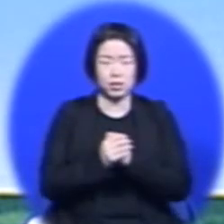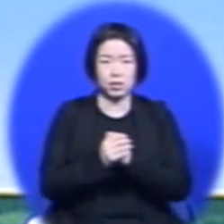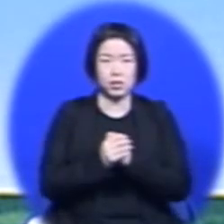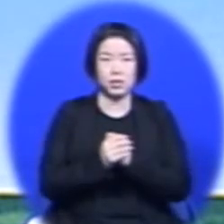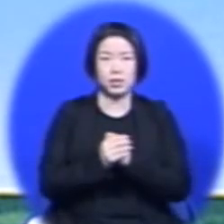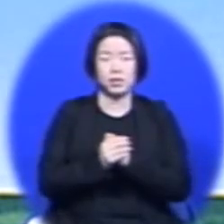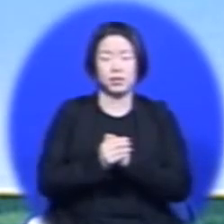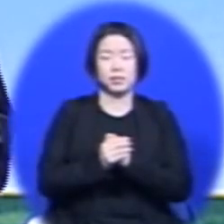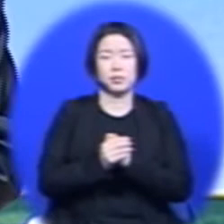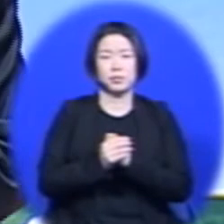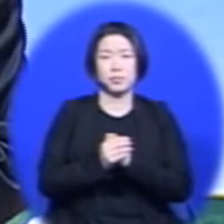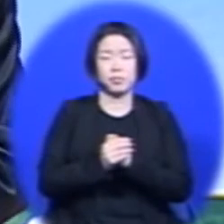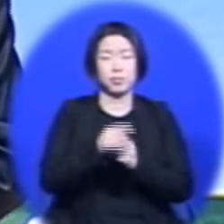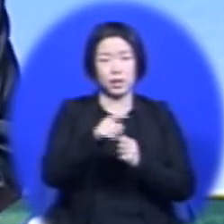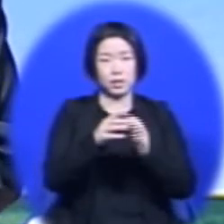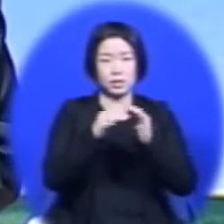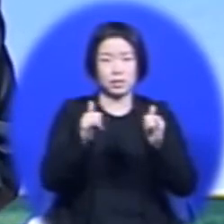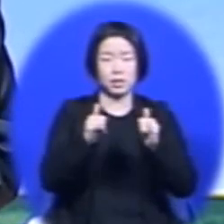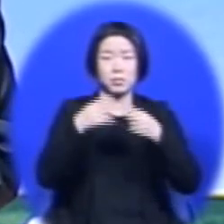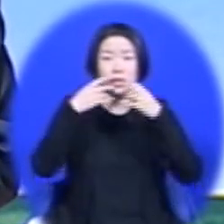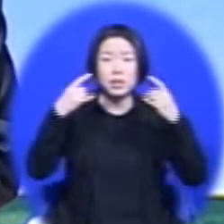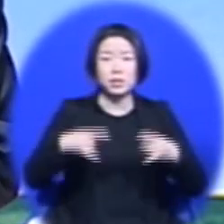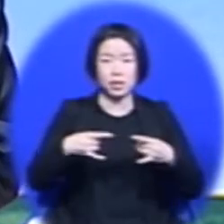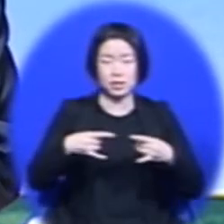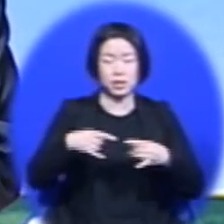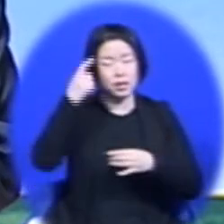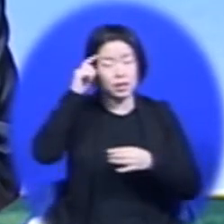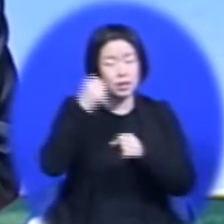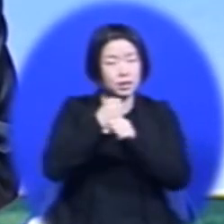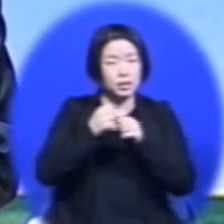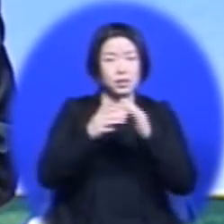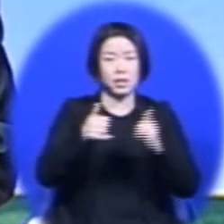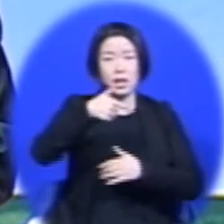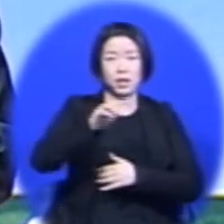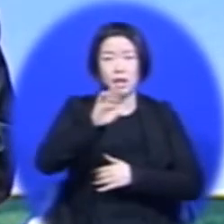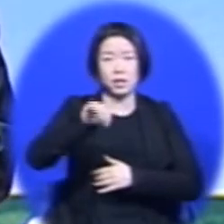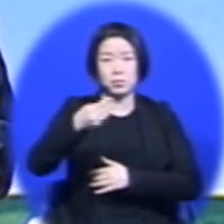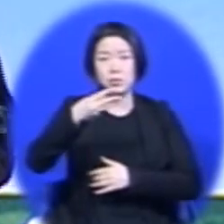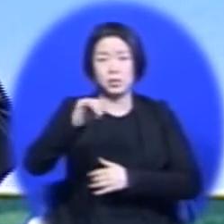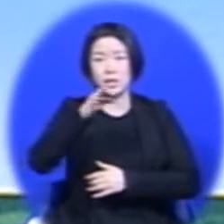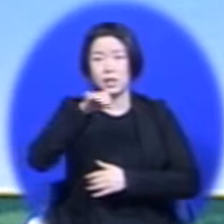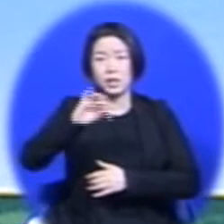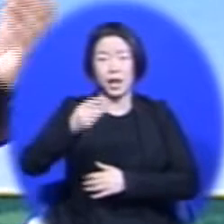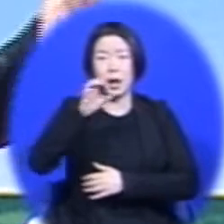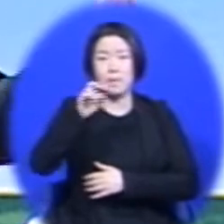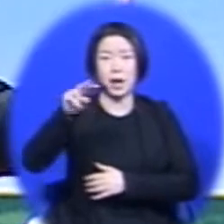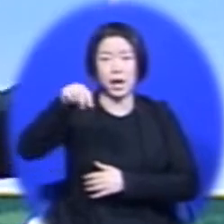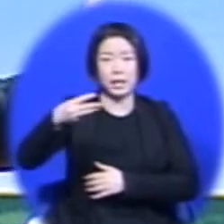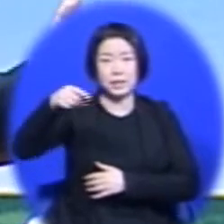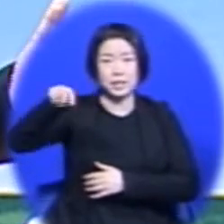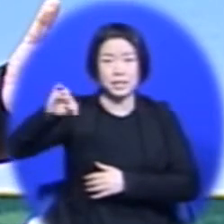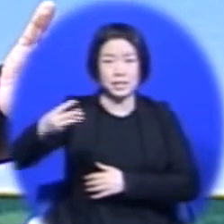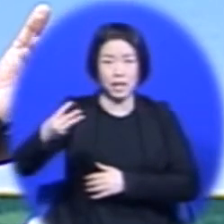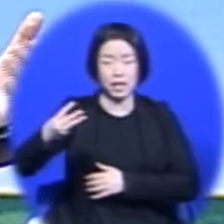이 사람이 프랑스 철학자 가브리엘 마르셀입니다. 여러분, 우리의 남편